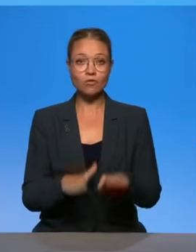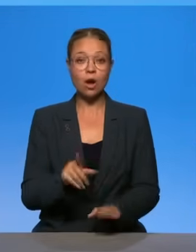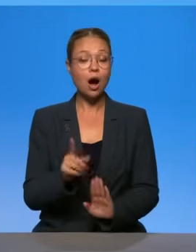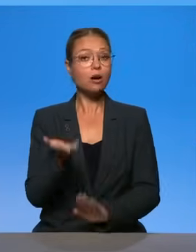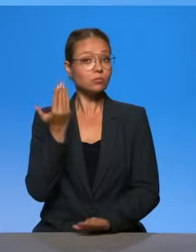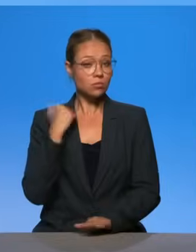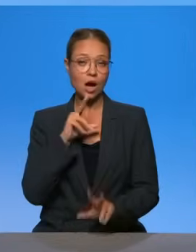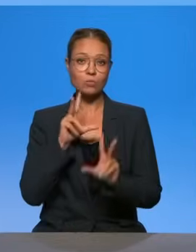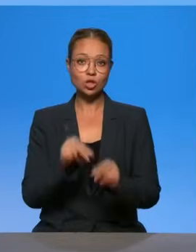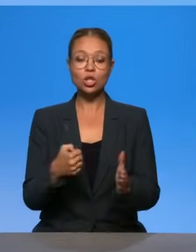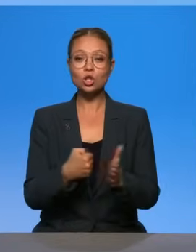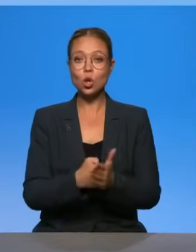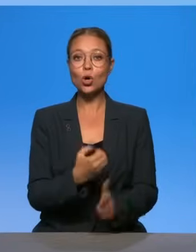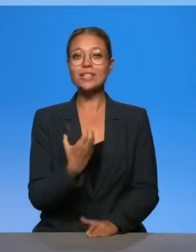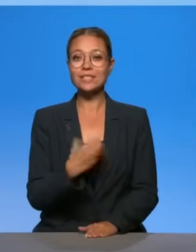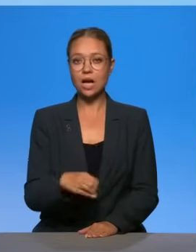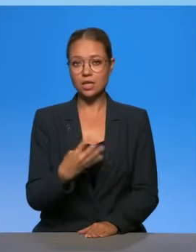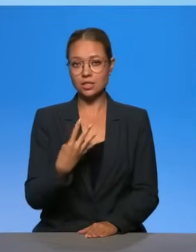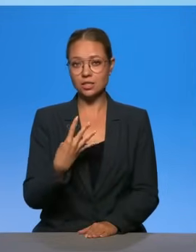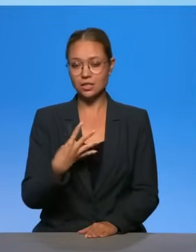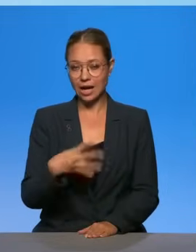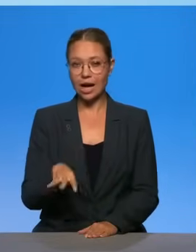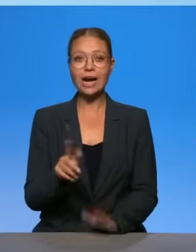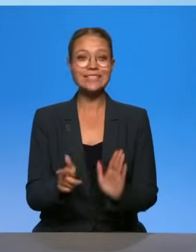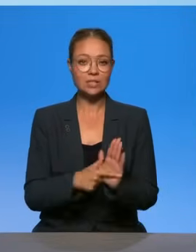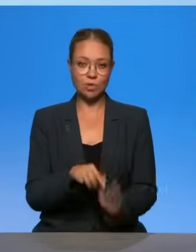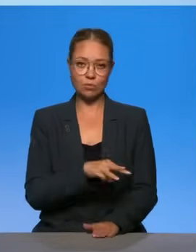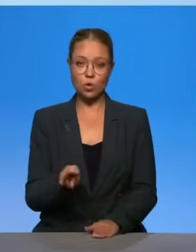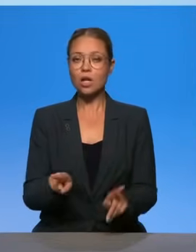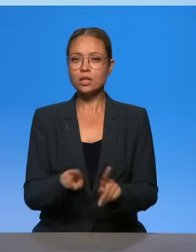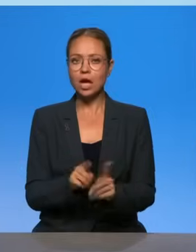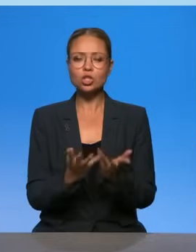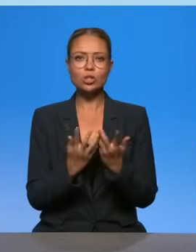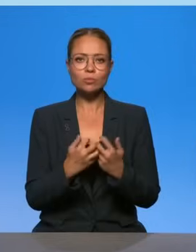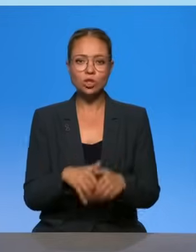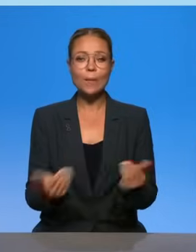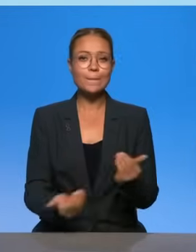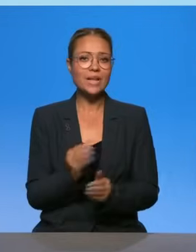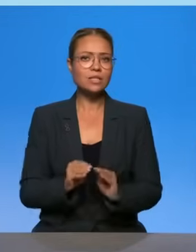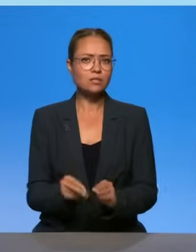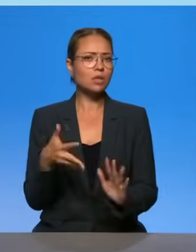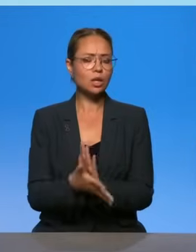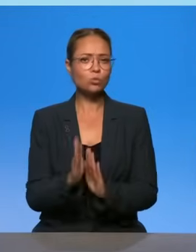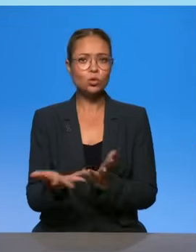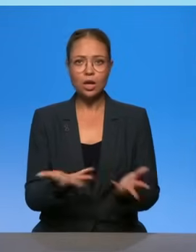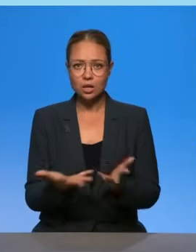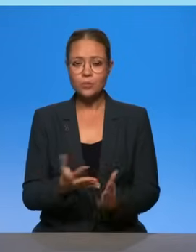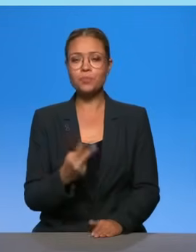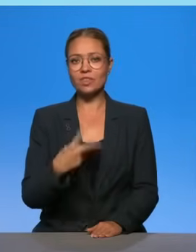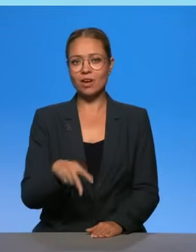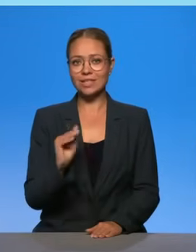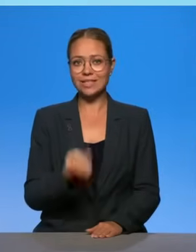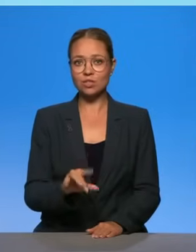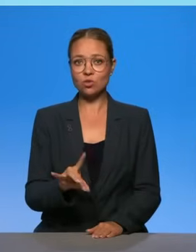до 147 миллионов. Подсчитали и среднюю стоимость затрат по пересеву. Она составит примерно 20 тысяч рублей